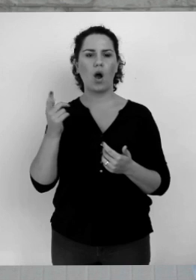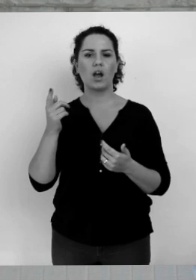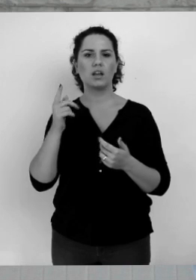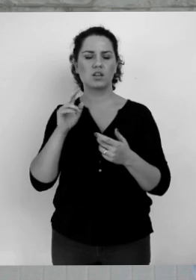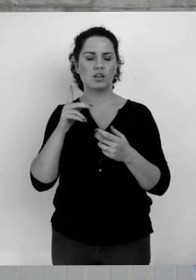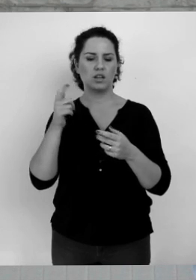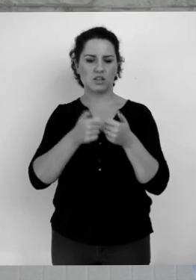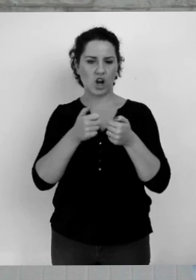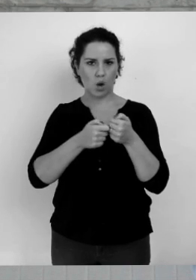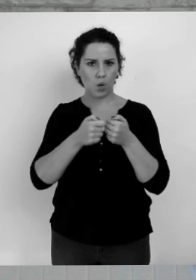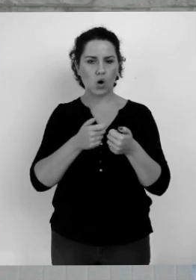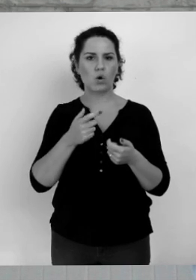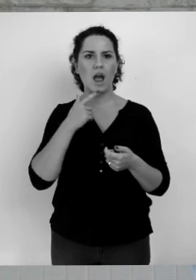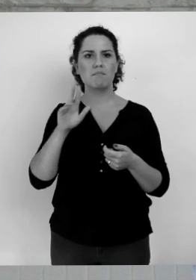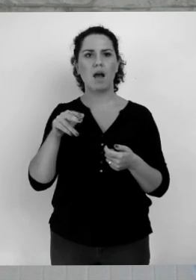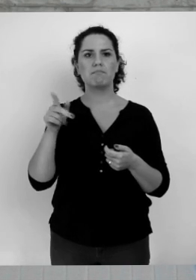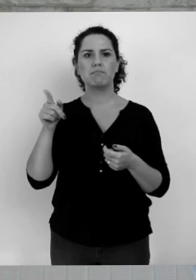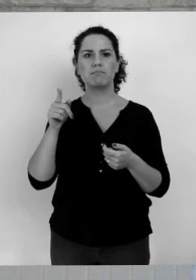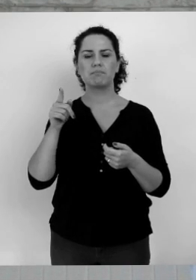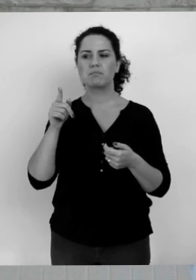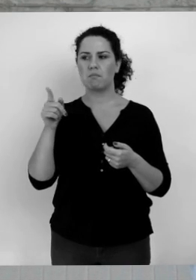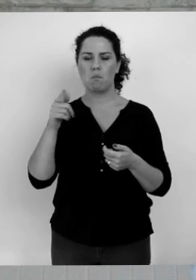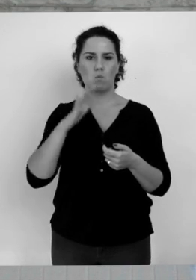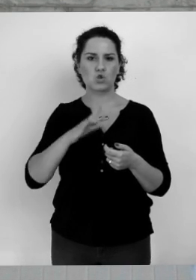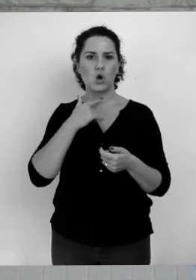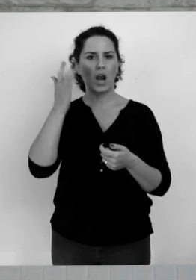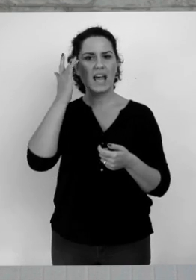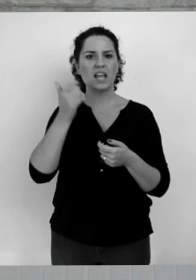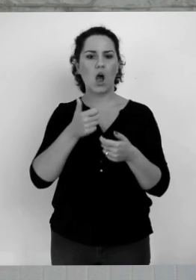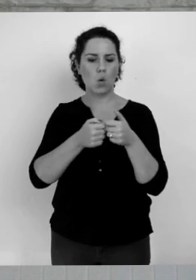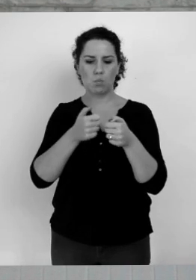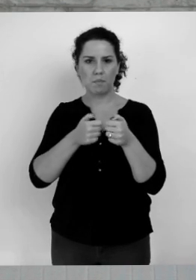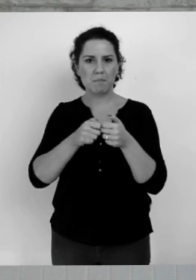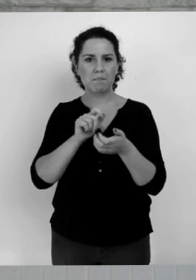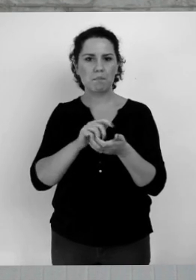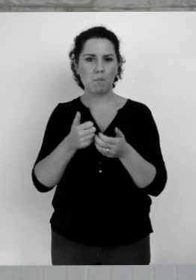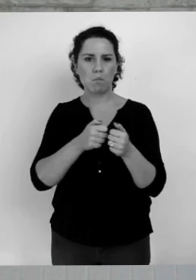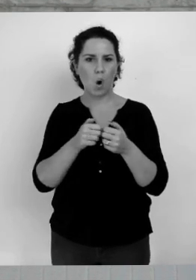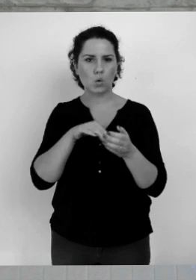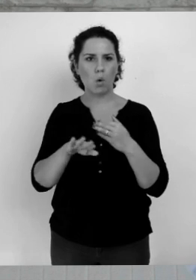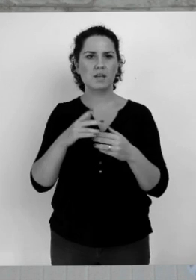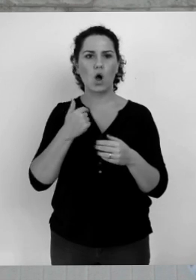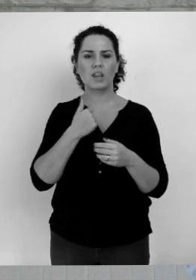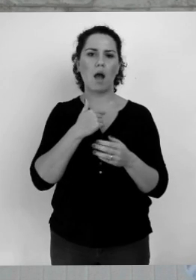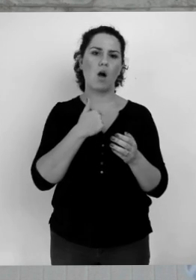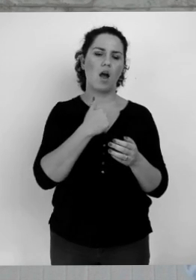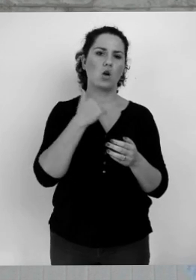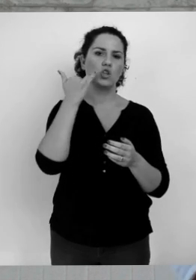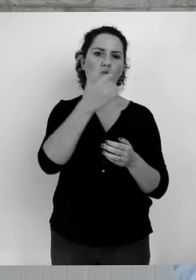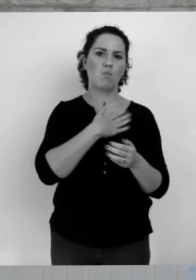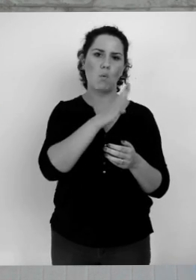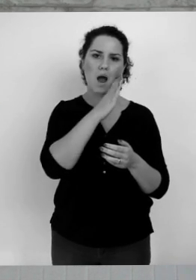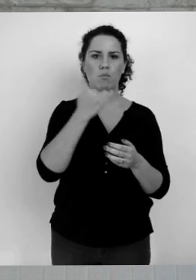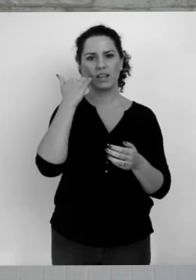A imam neke 2-3 muštere koje ne znaju pisati poruku ili ne vide. Onda zovem moju mamu na telefon,